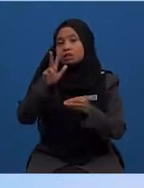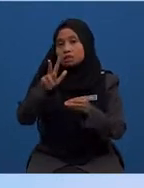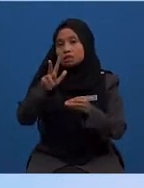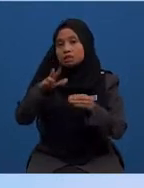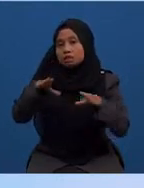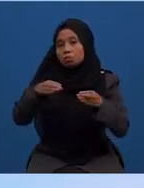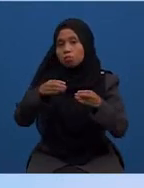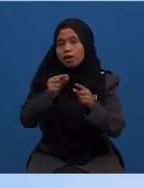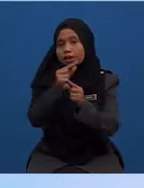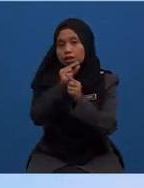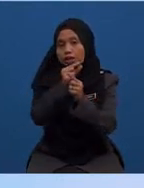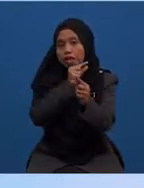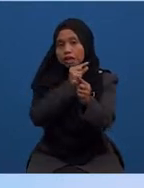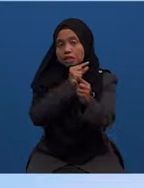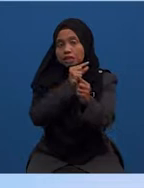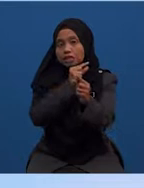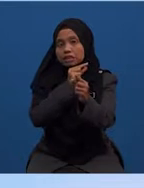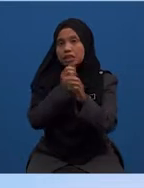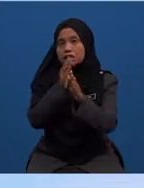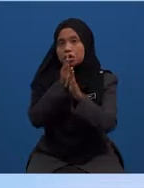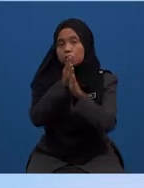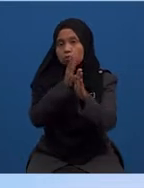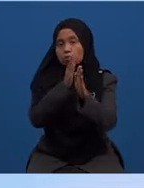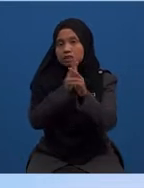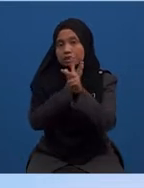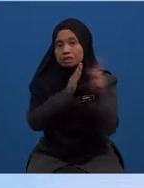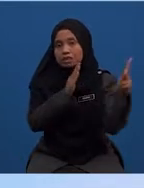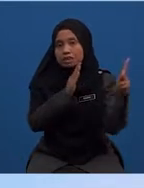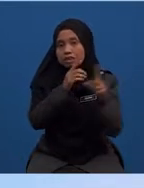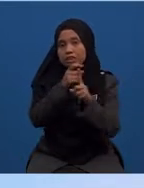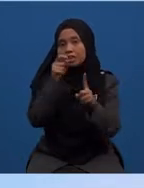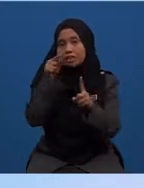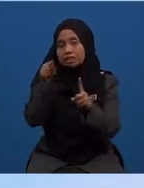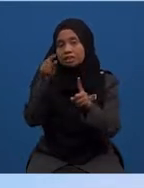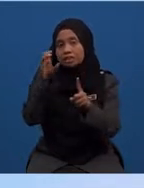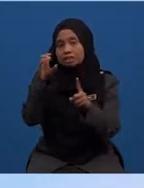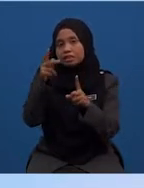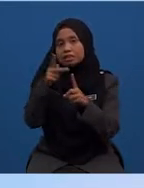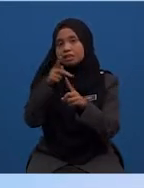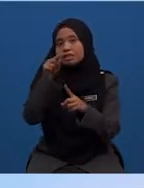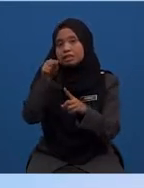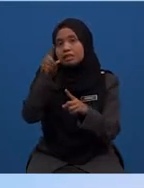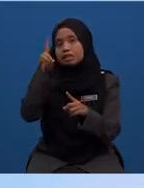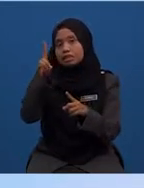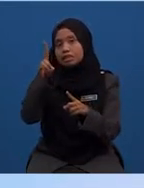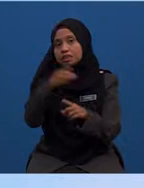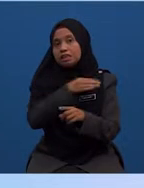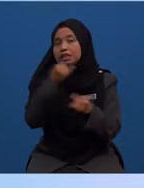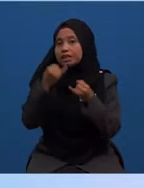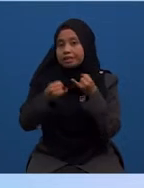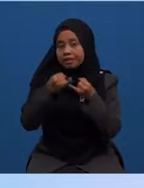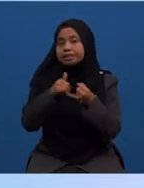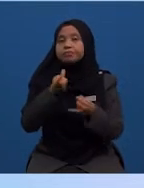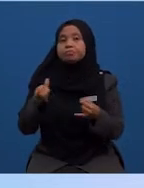Ketiga, buat garisan lurus ke kiri dari titik C ke titik D. Dan